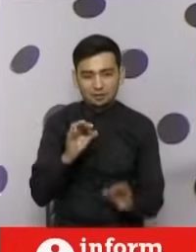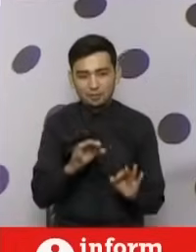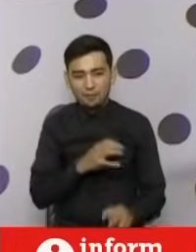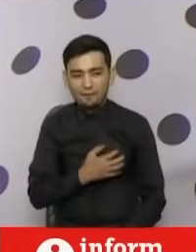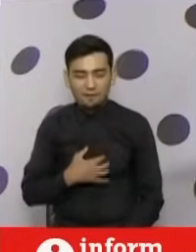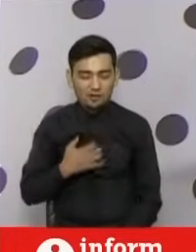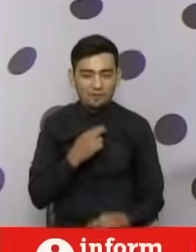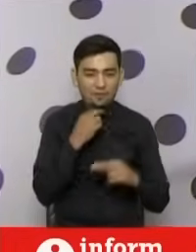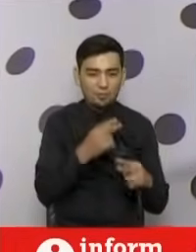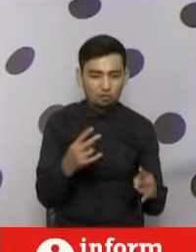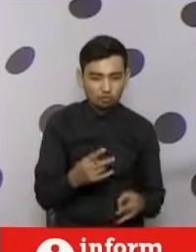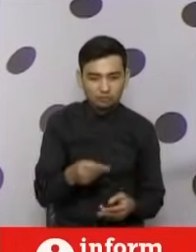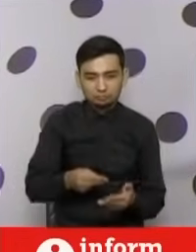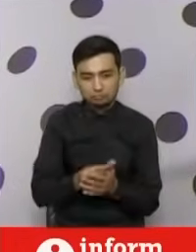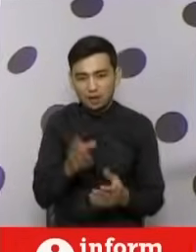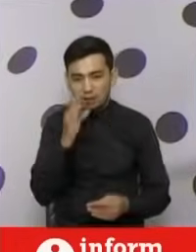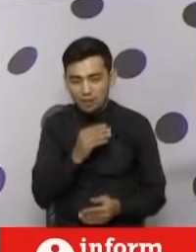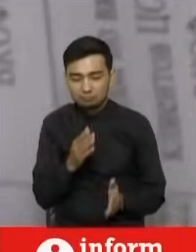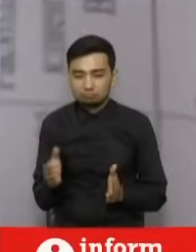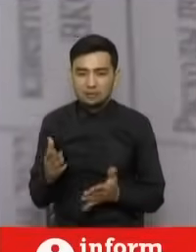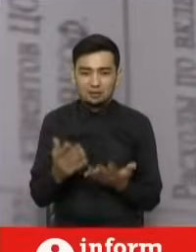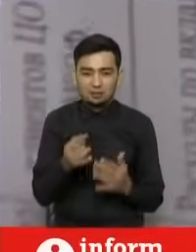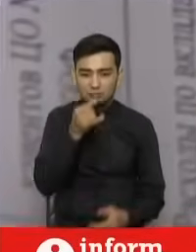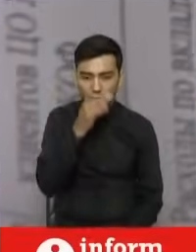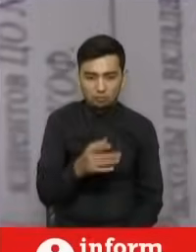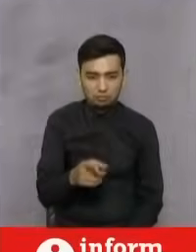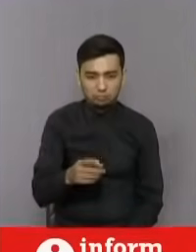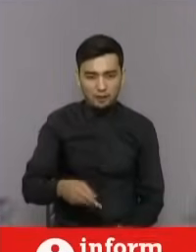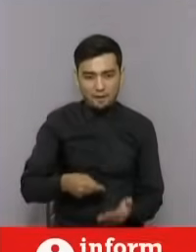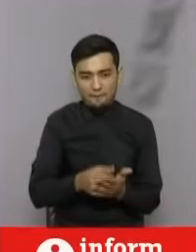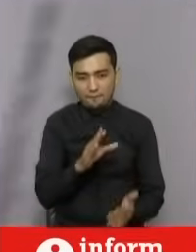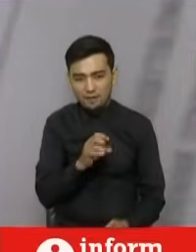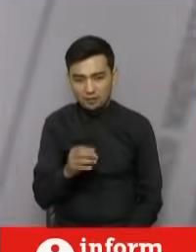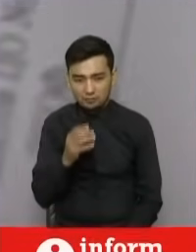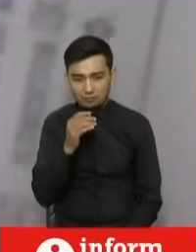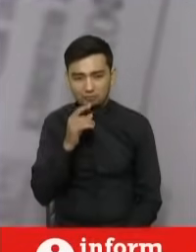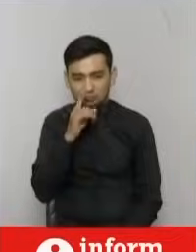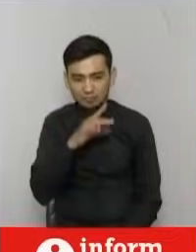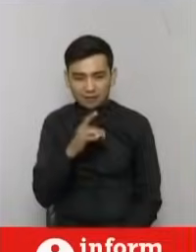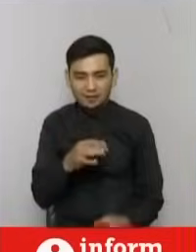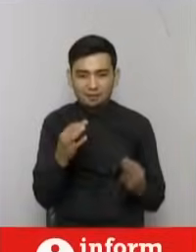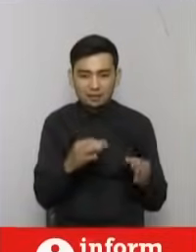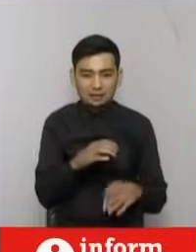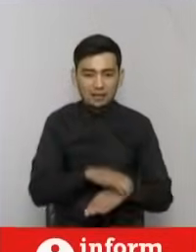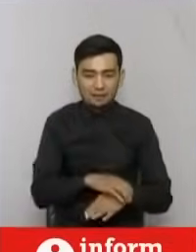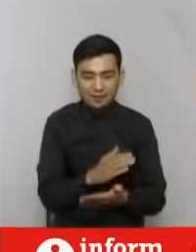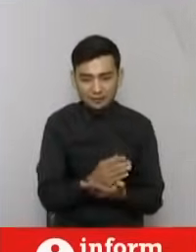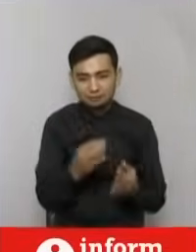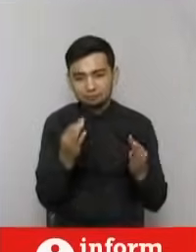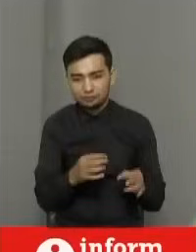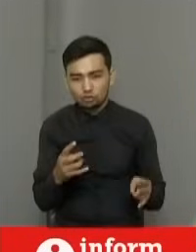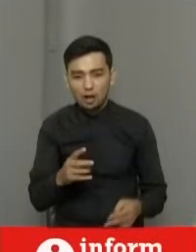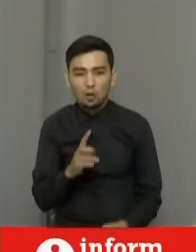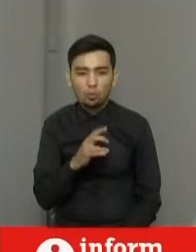обращать внимание именно на платежеспособность граждан. И если она доказана, одобрять ипотеку без барьеров. Однако эксперты это мнение не